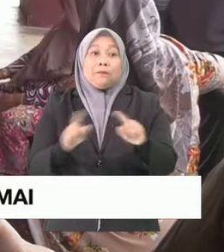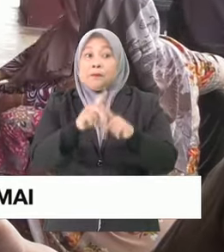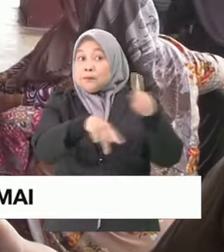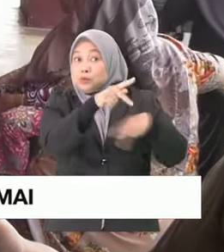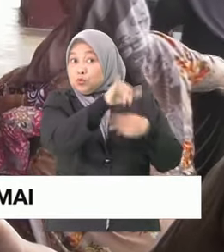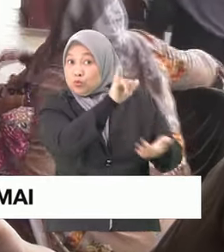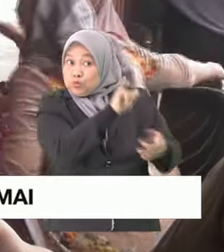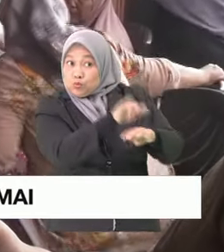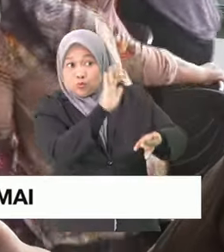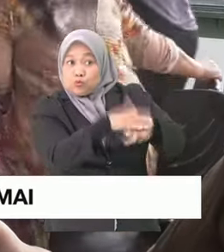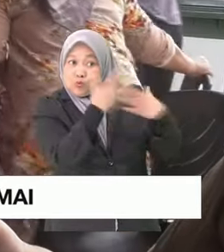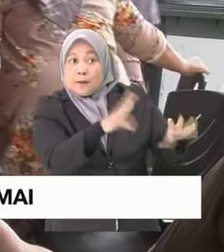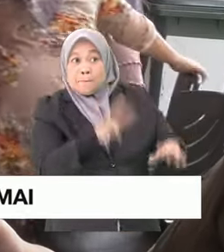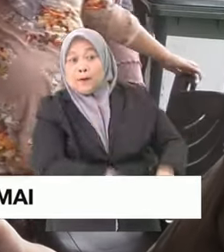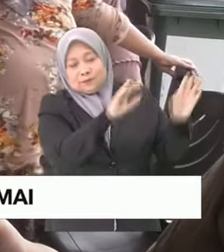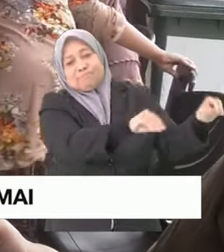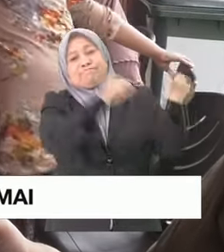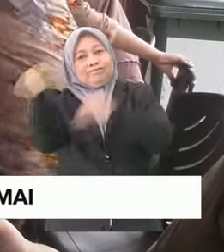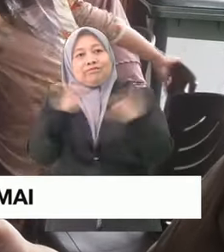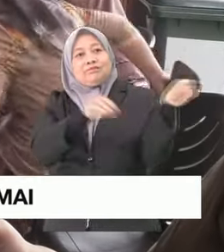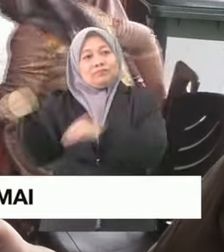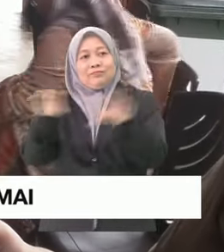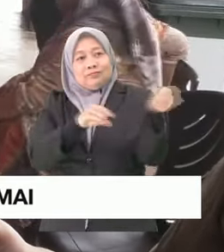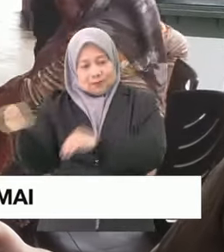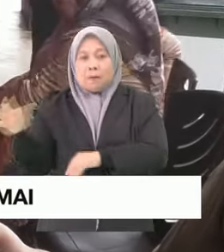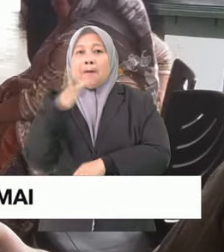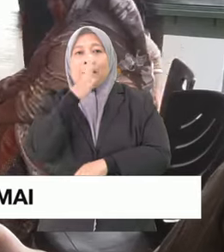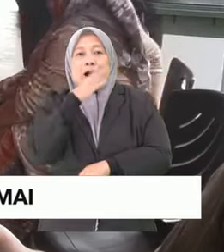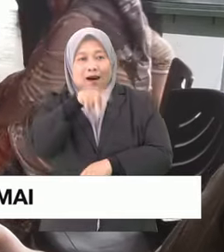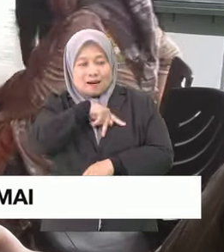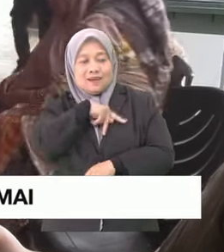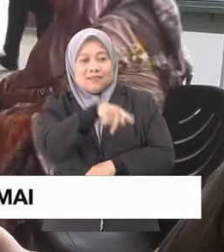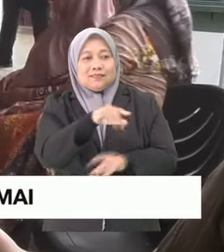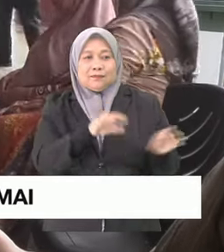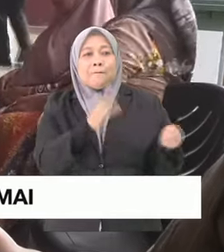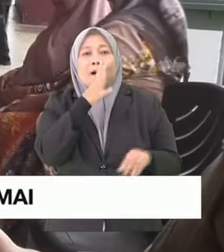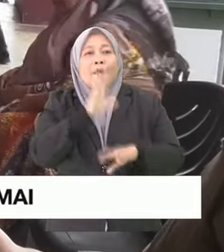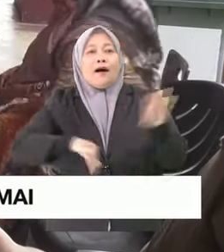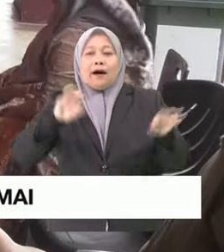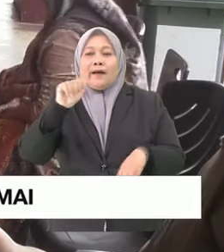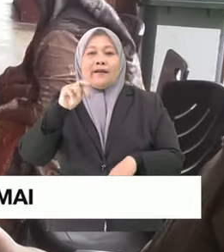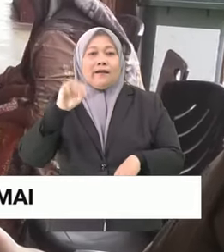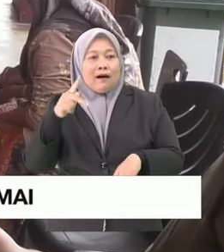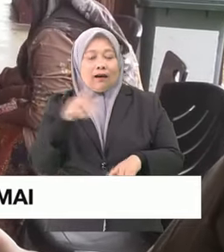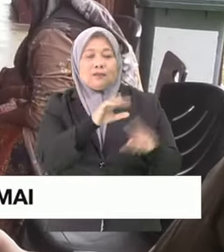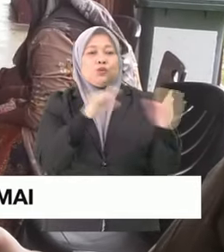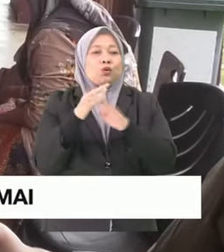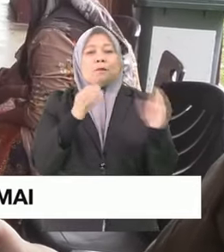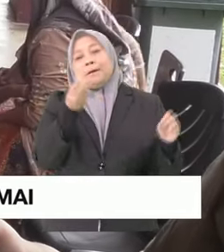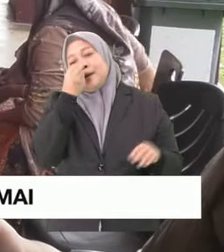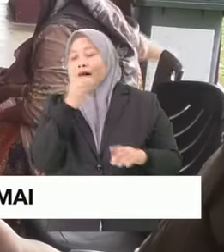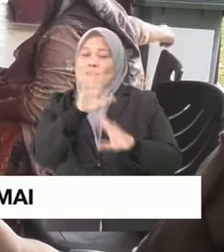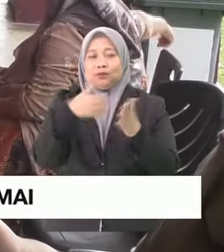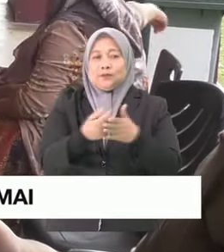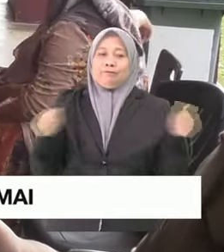mana yang naik ayak tu, mereka akan main duduk rumah saya lah, rumah mandok lah. Mereka semua situ panggil mandok. Rumah saya lah, makan ke apa